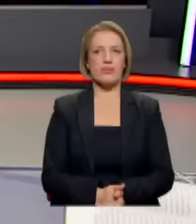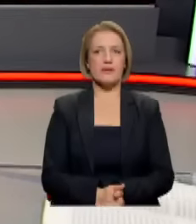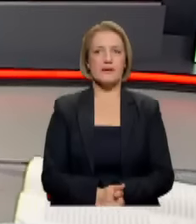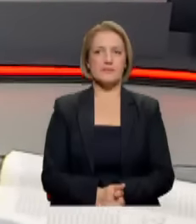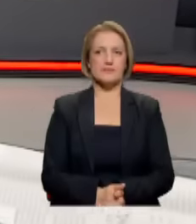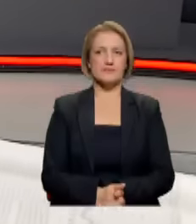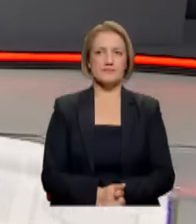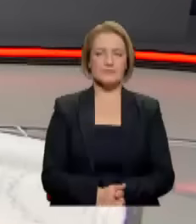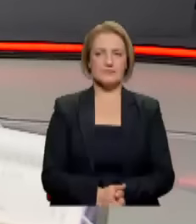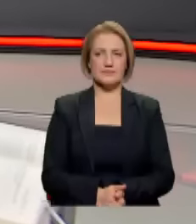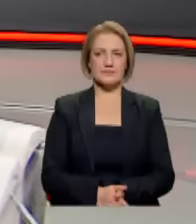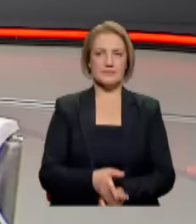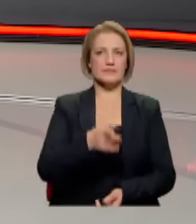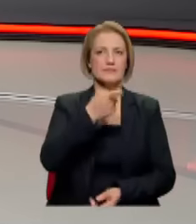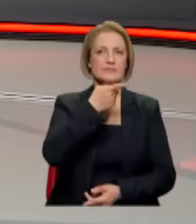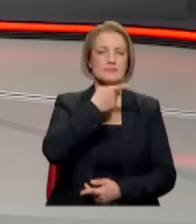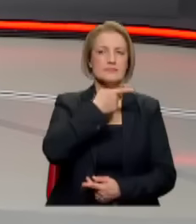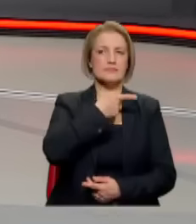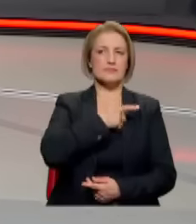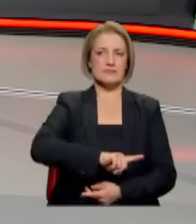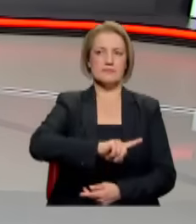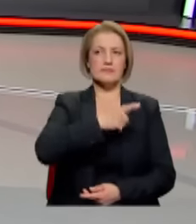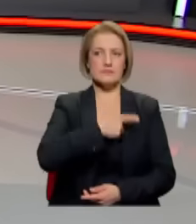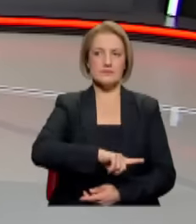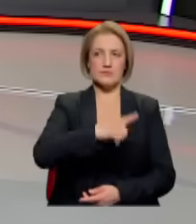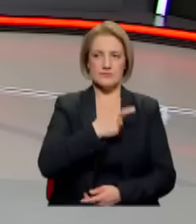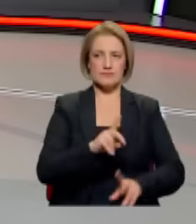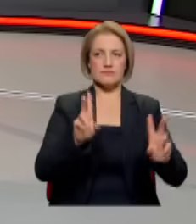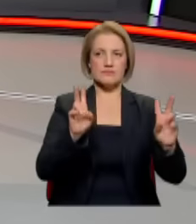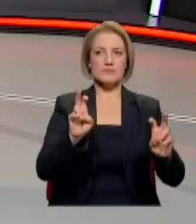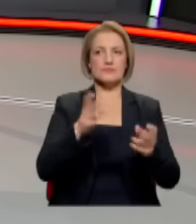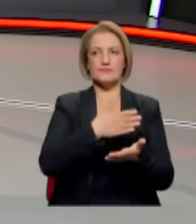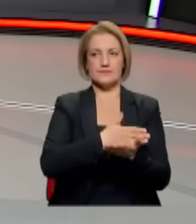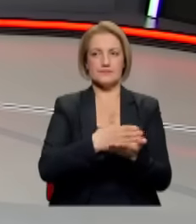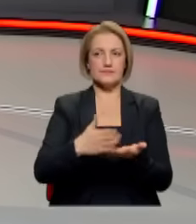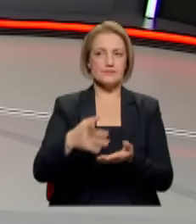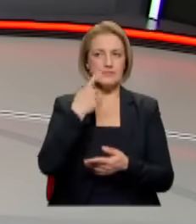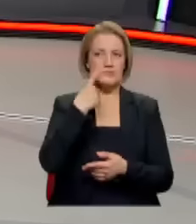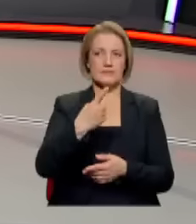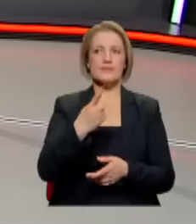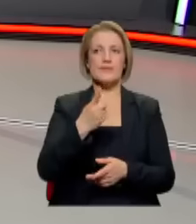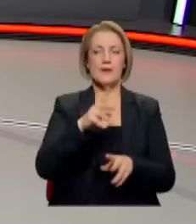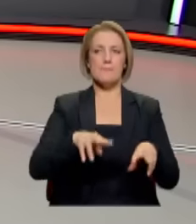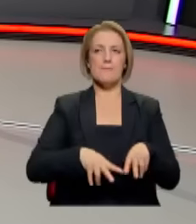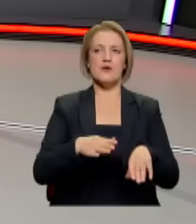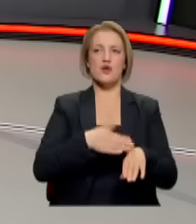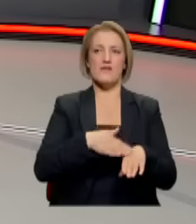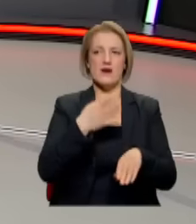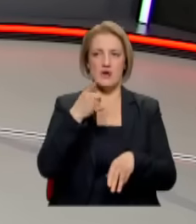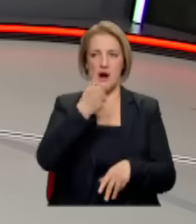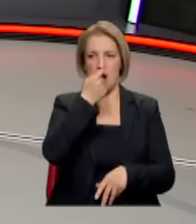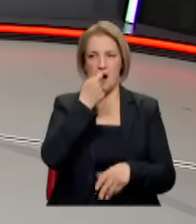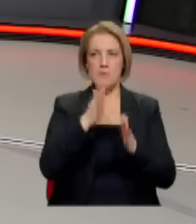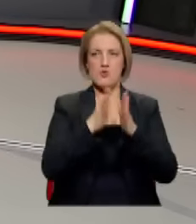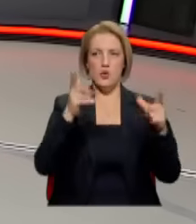gelelim bu adaylık meselesine devam edeceğiz Bu arada Mansur yamaş Ankara Büyükşehir